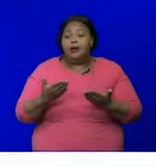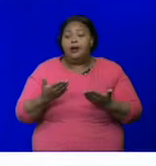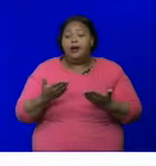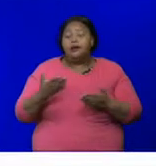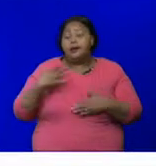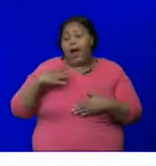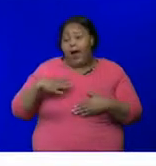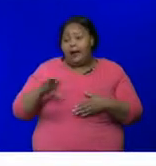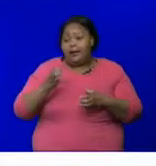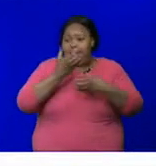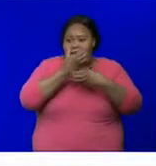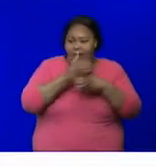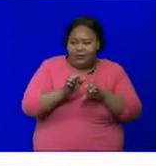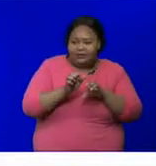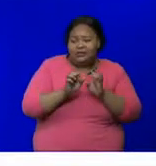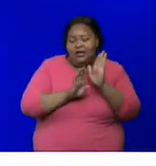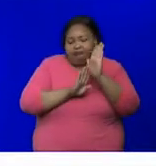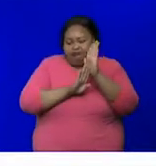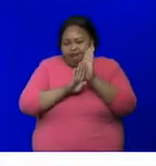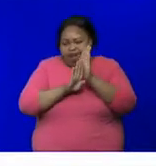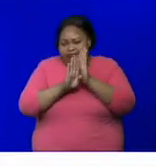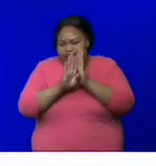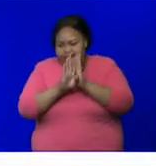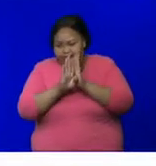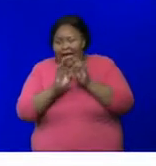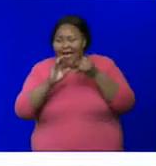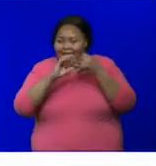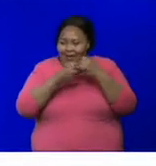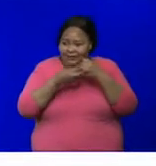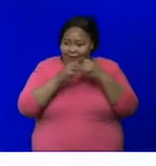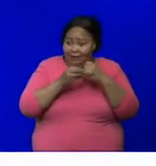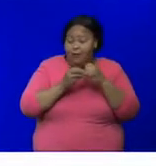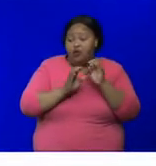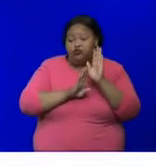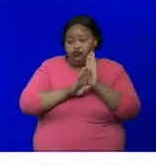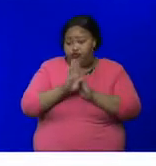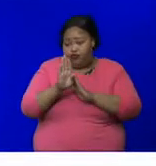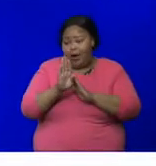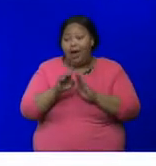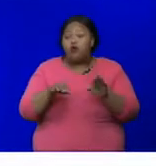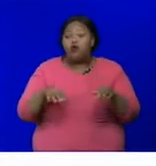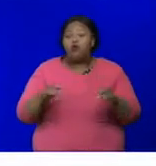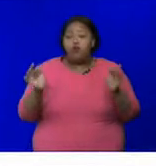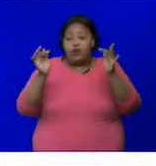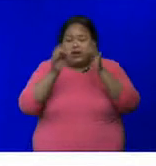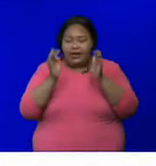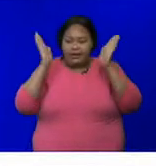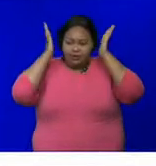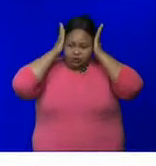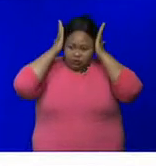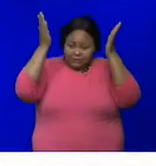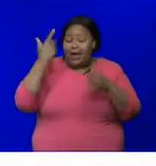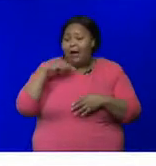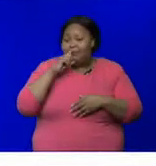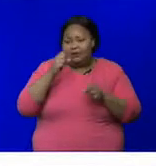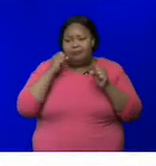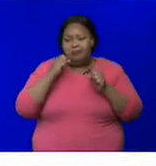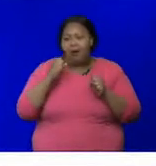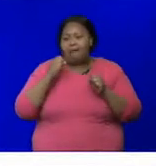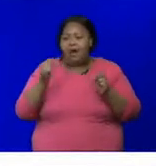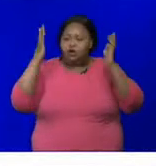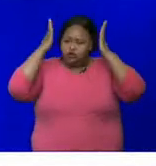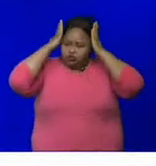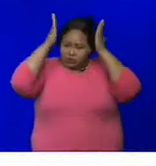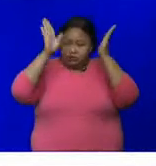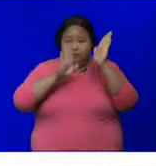khona, but ecabanga ukuthi sethihambile egiyani ngeke sigcaba ekuthenini in as much as singake fiki la sifuna kuya khona, but